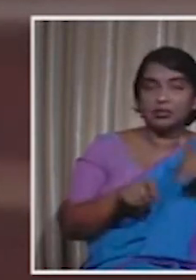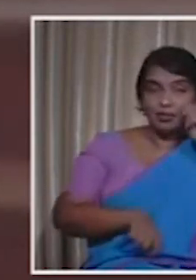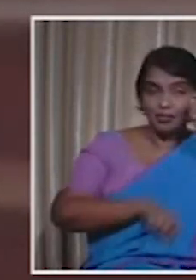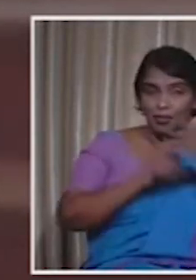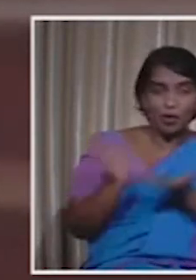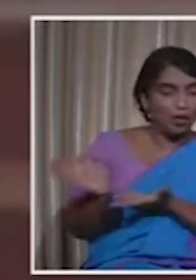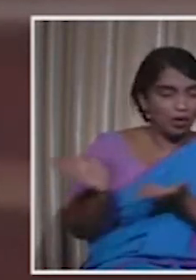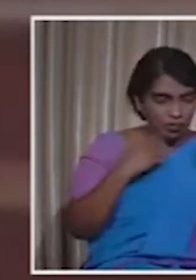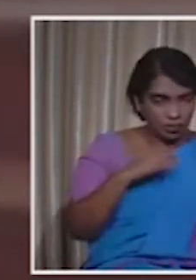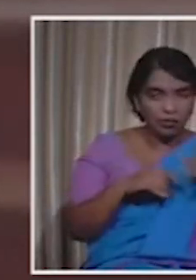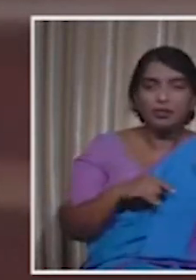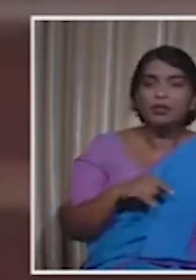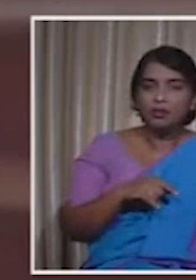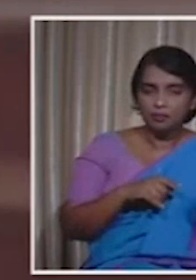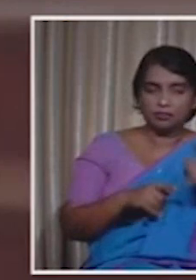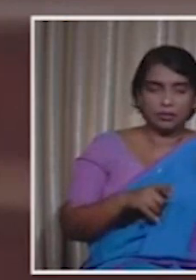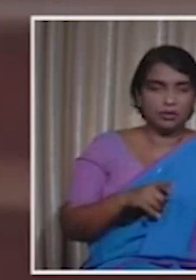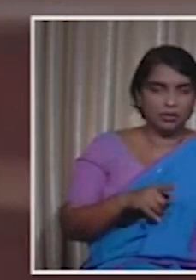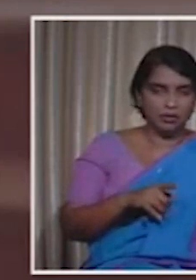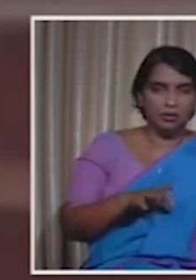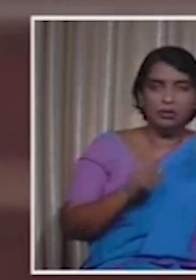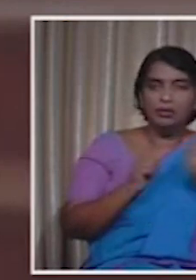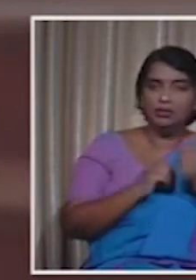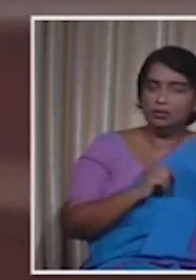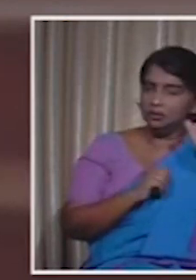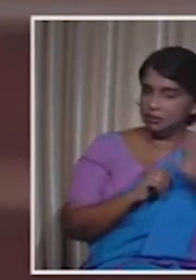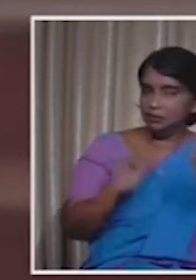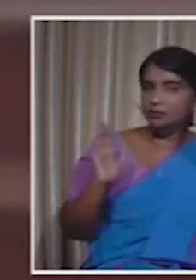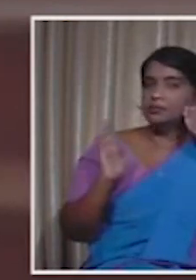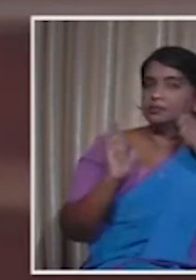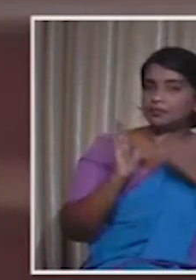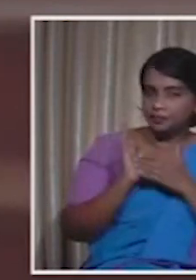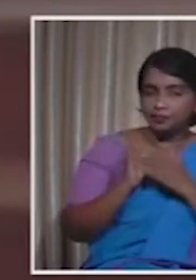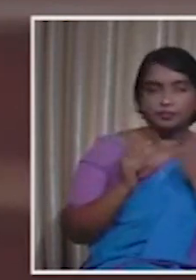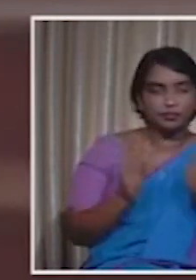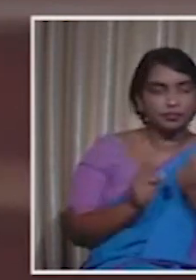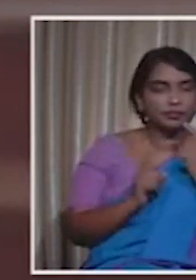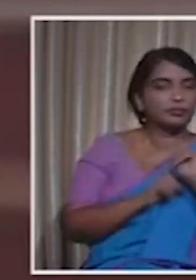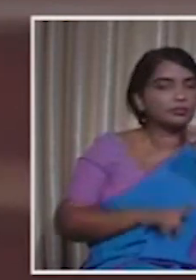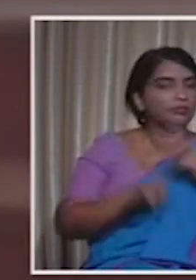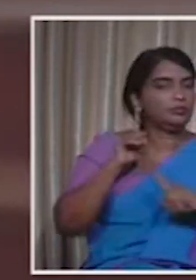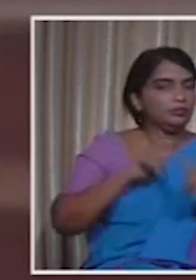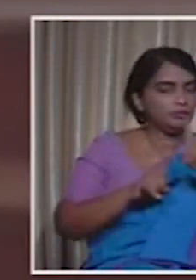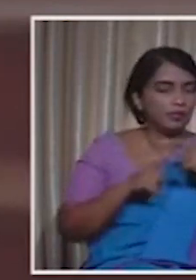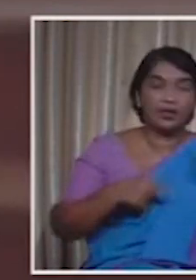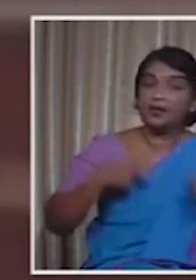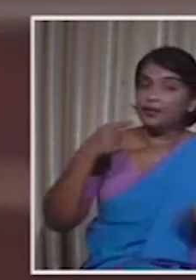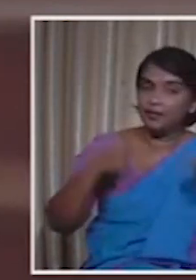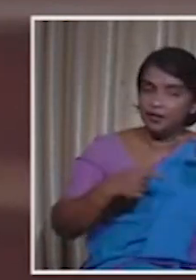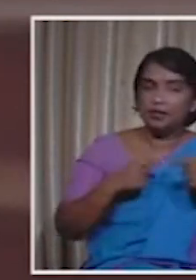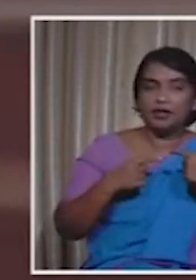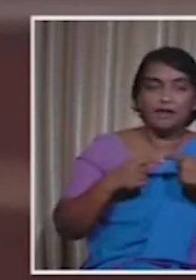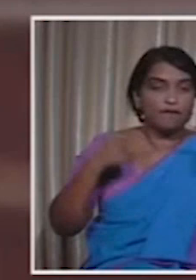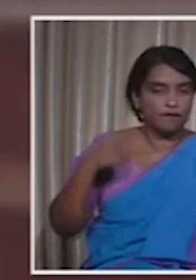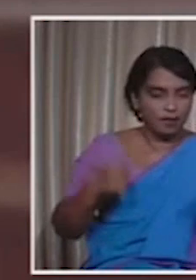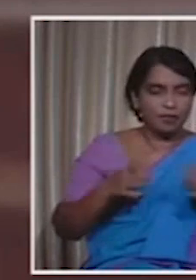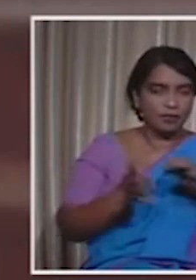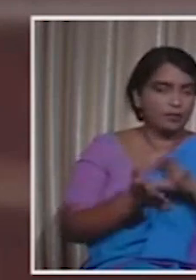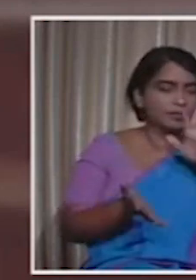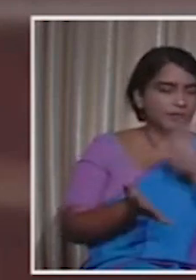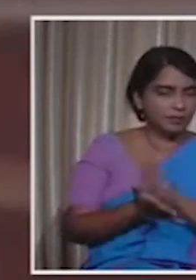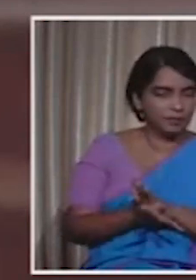விமர்சிக்கின்றனர். அவர்கள் மக்களையும் எம்மையும் பாதுகாப்பதற்காகவே போராடுகின்றனர். விடுதலை புலிகளுடன் போராடி இராணுவத்தினர்